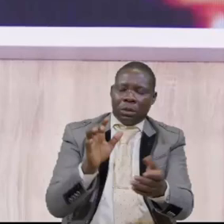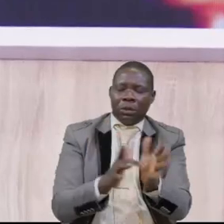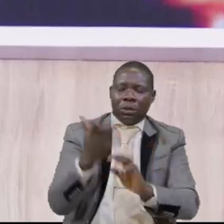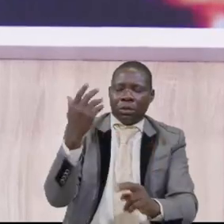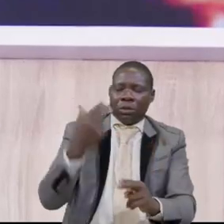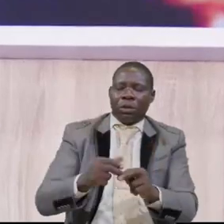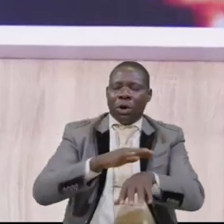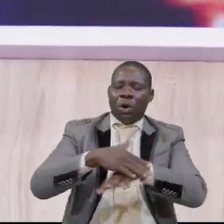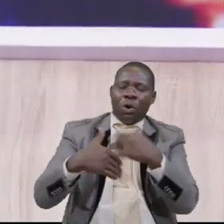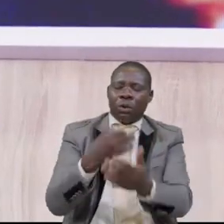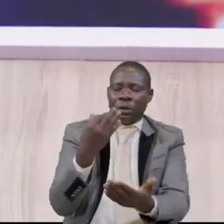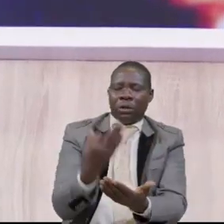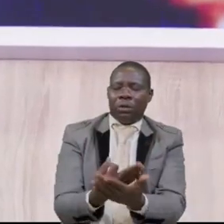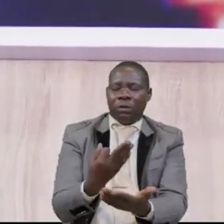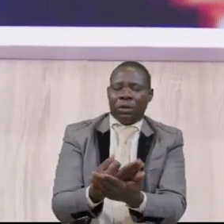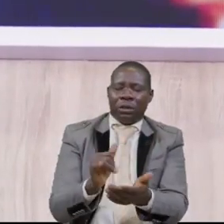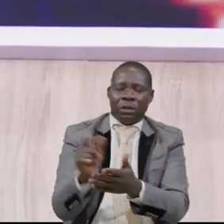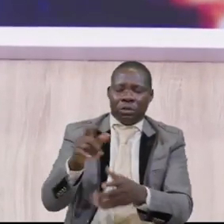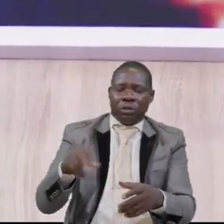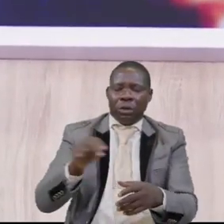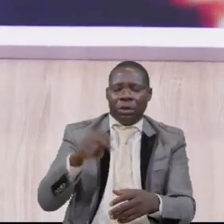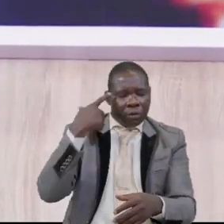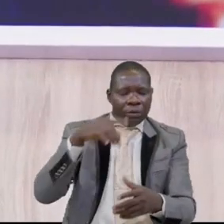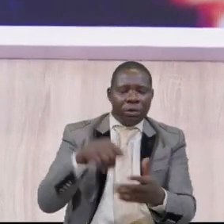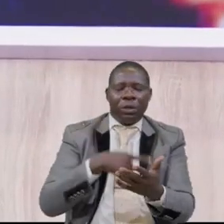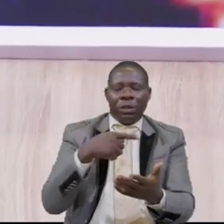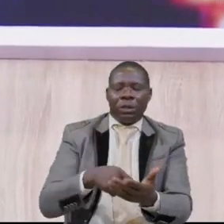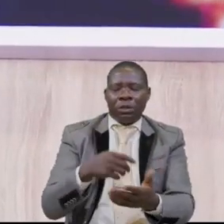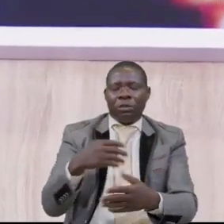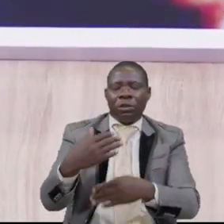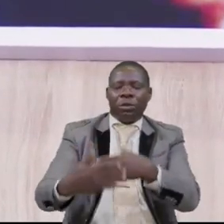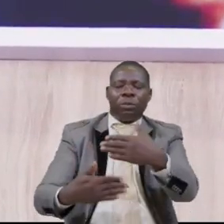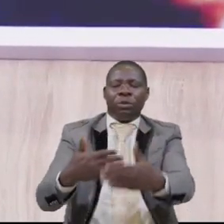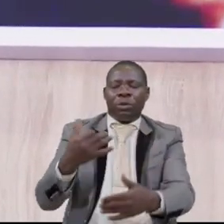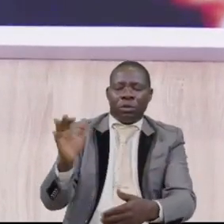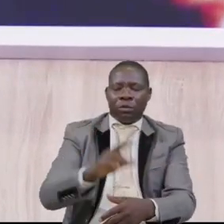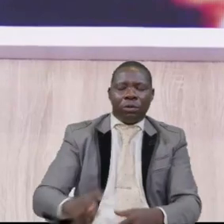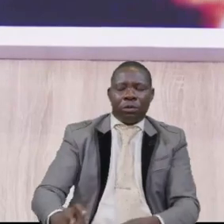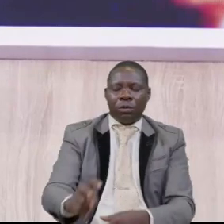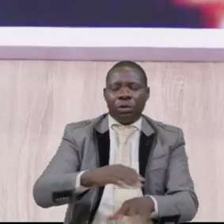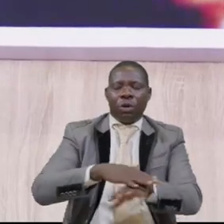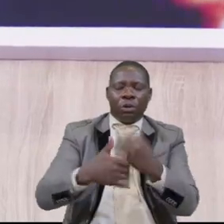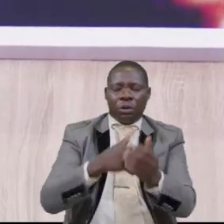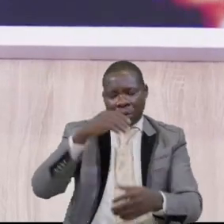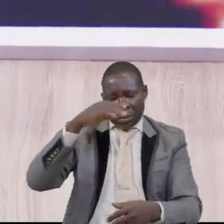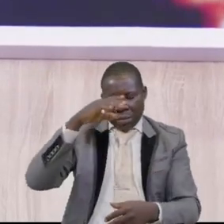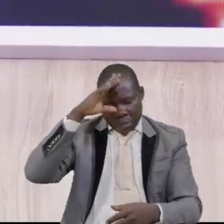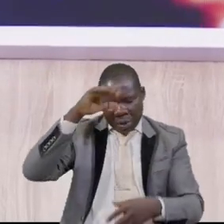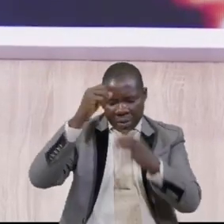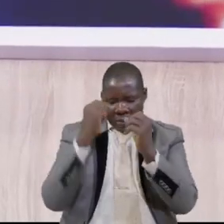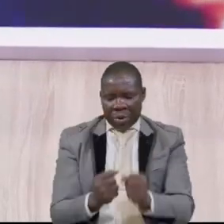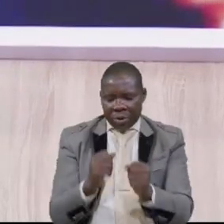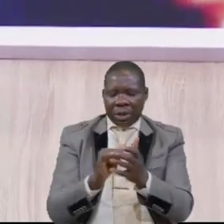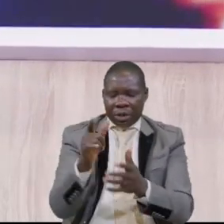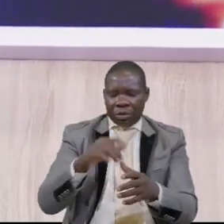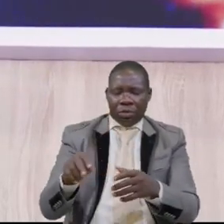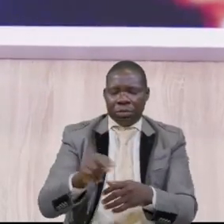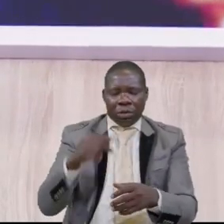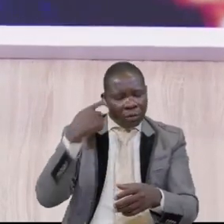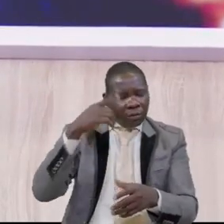Tous les moyens financiers dont ils ont besoin pour le progrès dans la vie. Tout ce dont vous avez besoin pour le progrès que vous